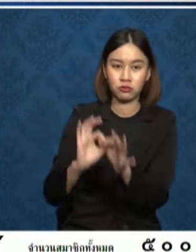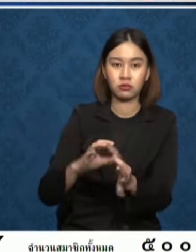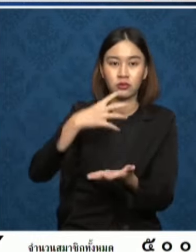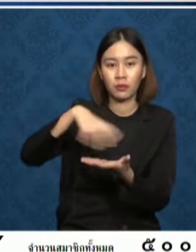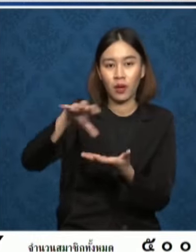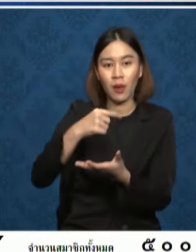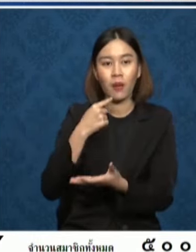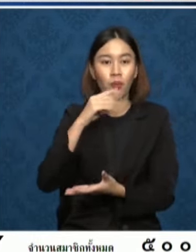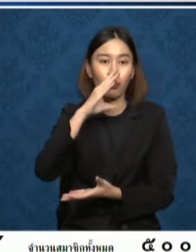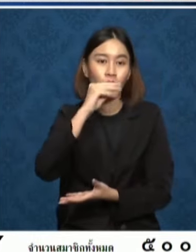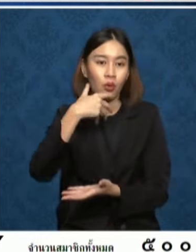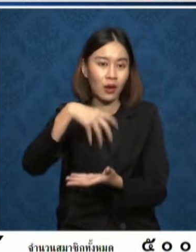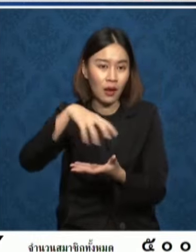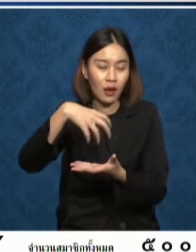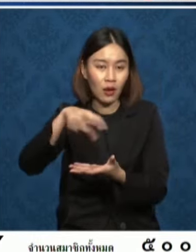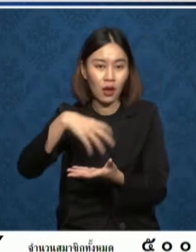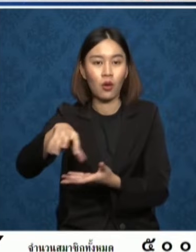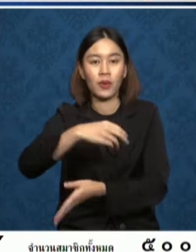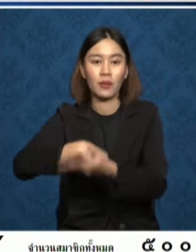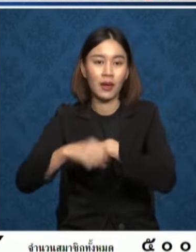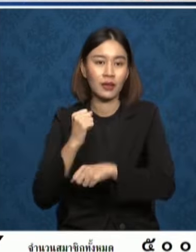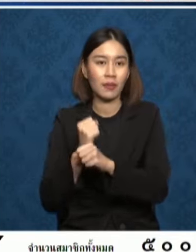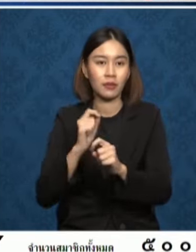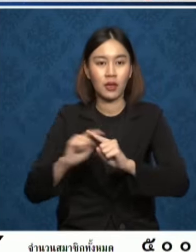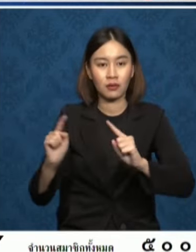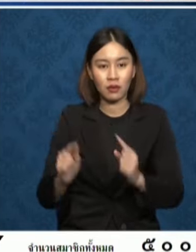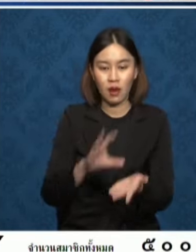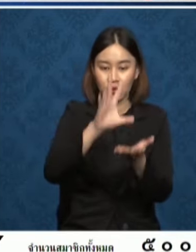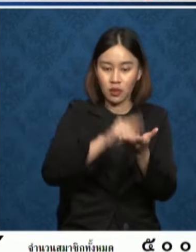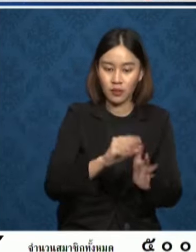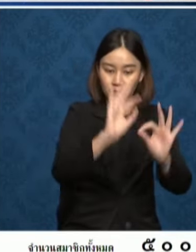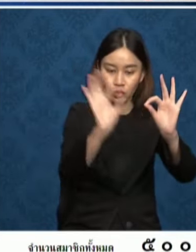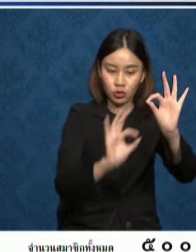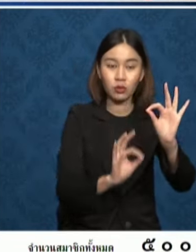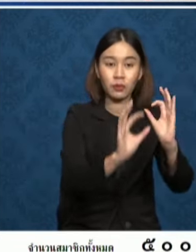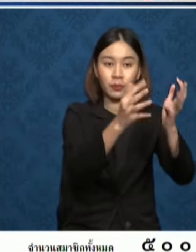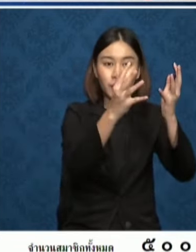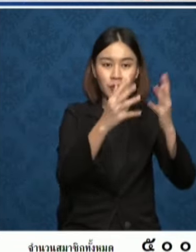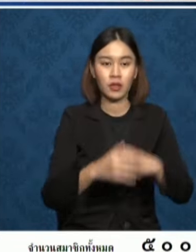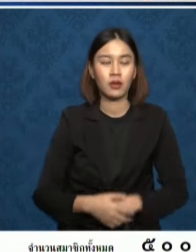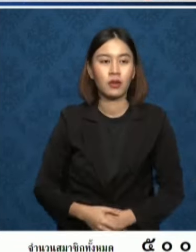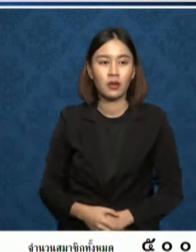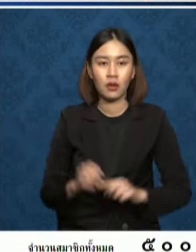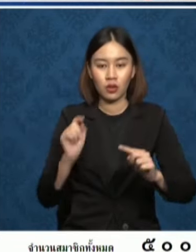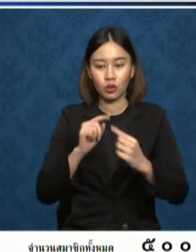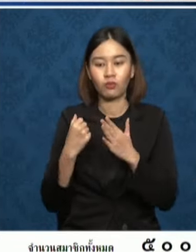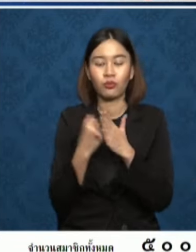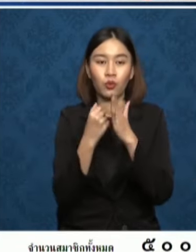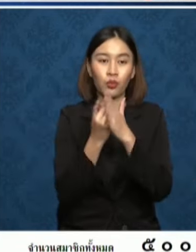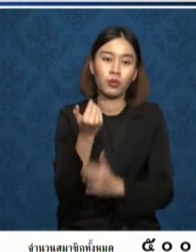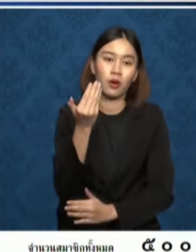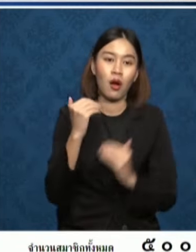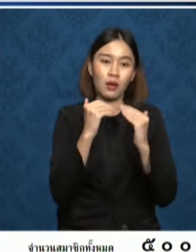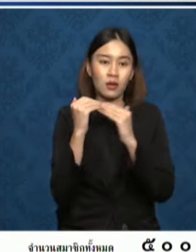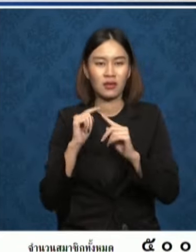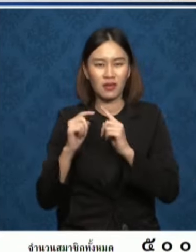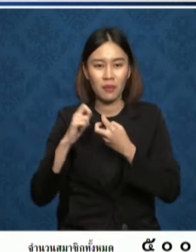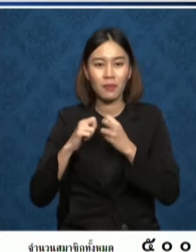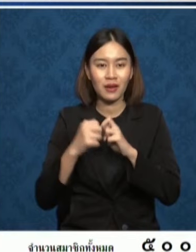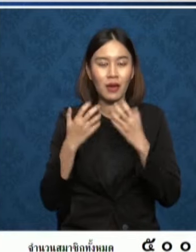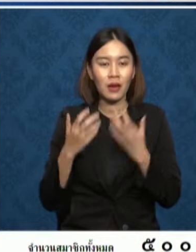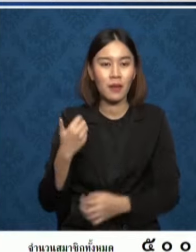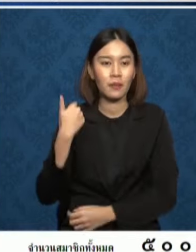ปากต่อปากแล้วก็ผ่านปฏิบัติการต่างๆแต่ไม่มีการเขียนเอาไว้เพราะฉะนั้นในการต่อสู้เรียกร้องสิทธิ์จึงมีปัญหา